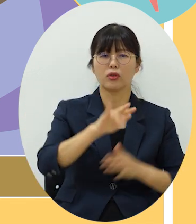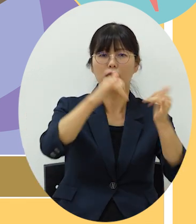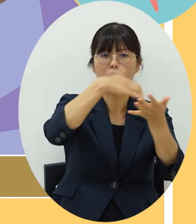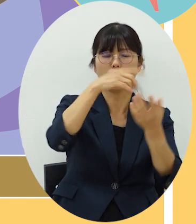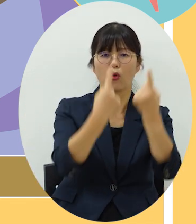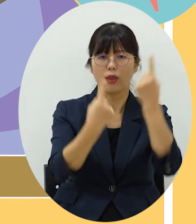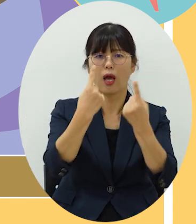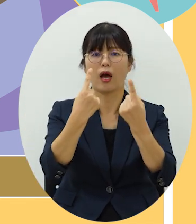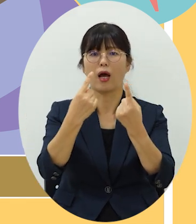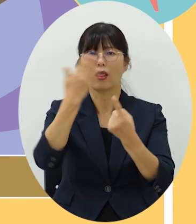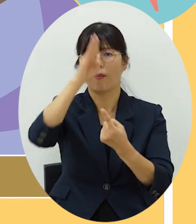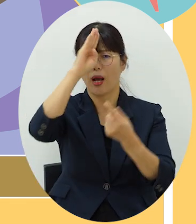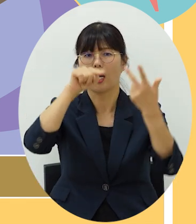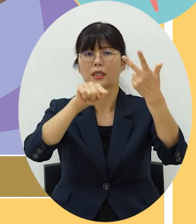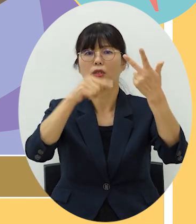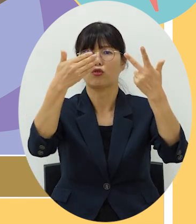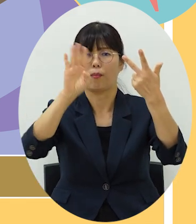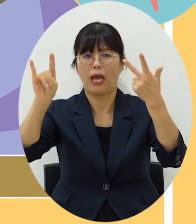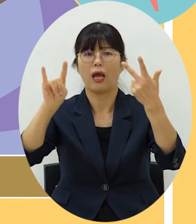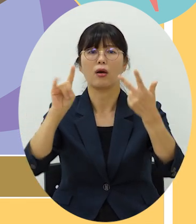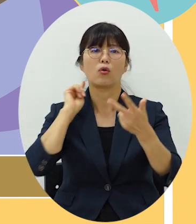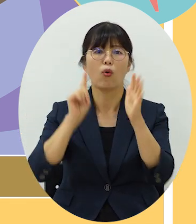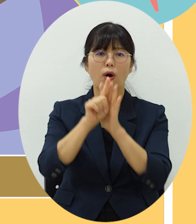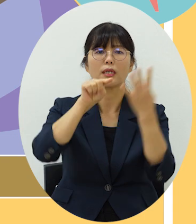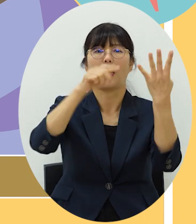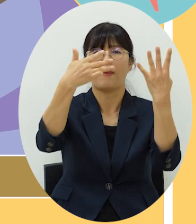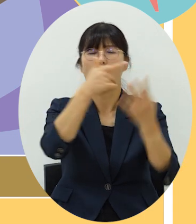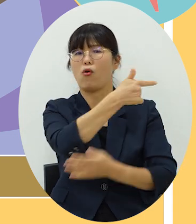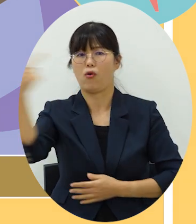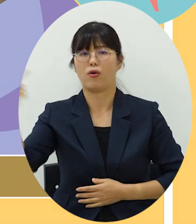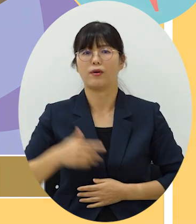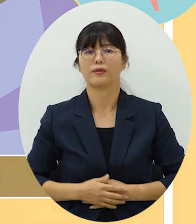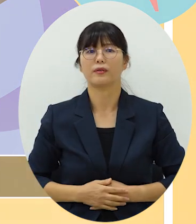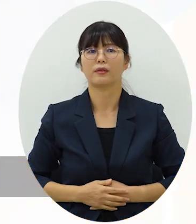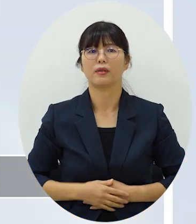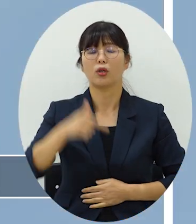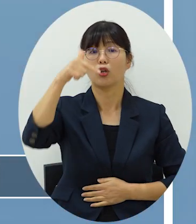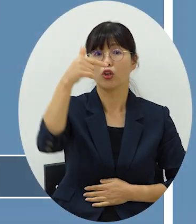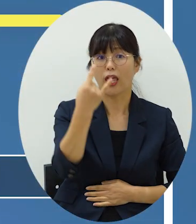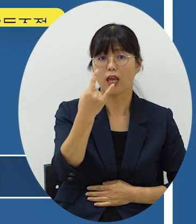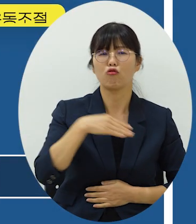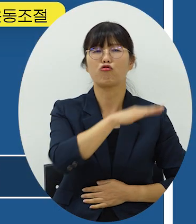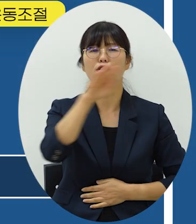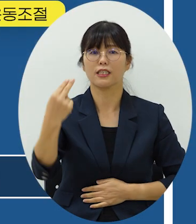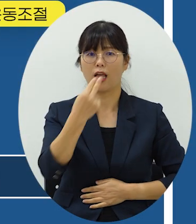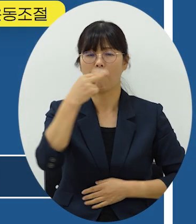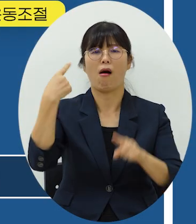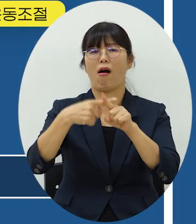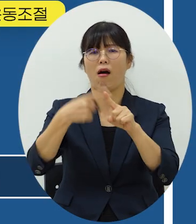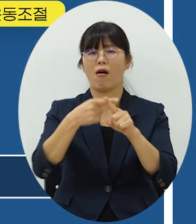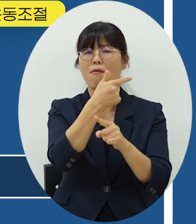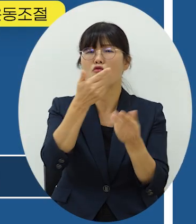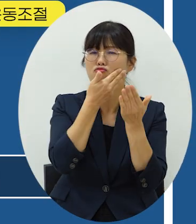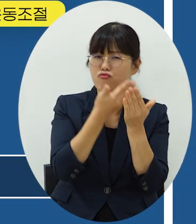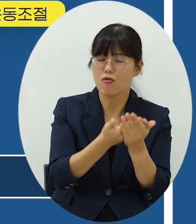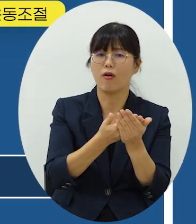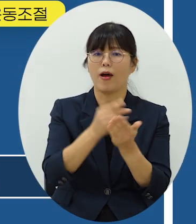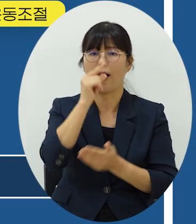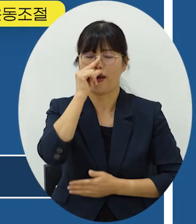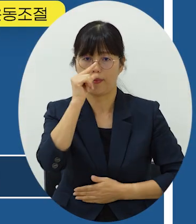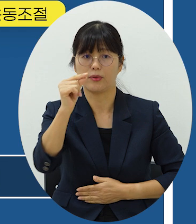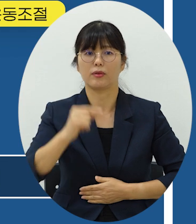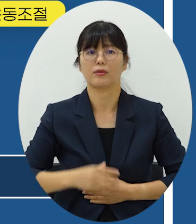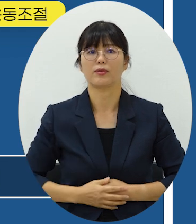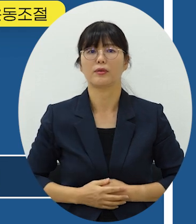전체 인구보다 7.9배, 4.8배 높았습니다. 뇌는 우리 생명과 직결된 매우 중요하고